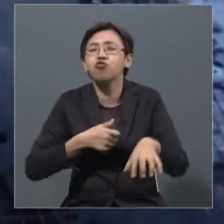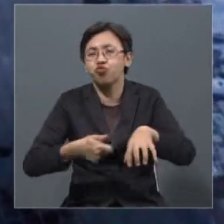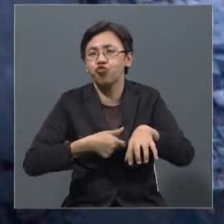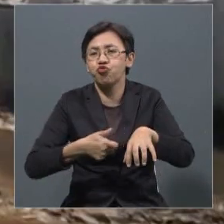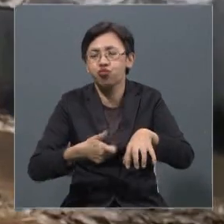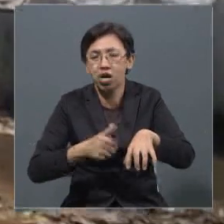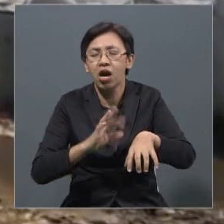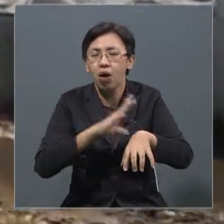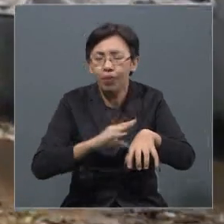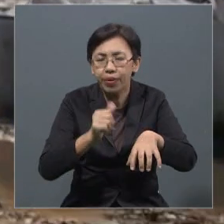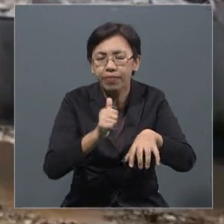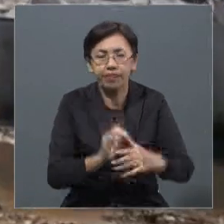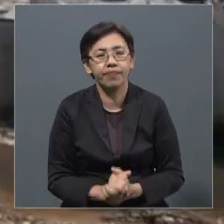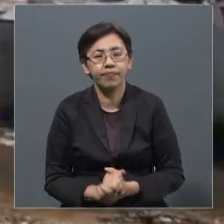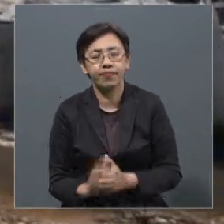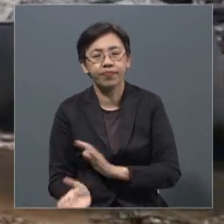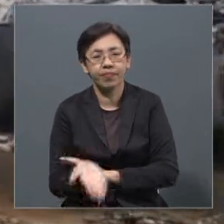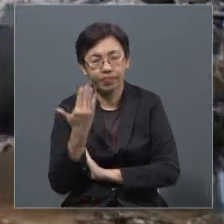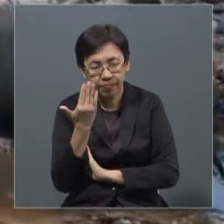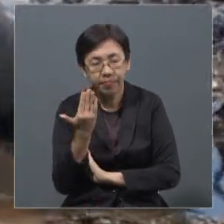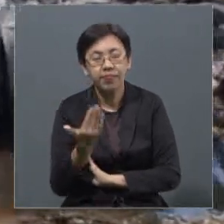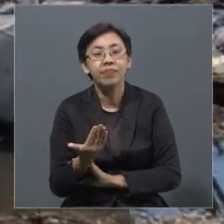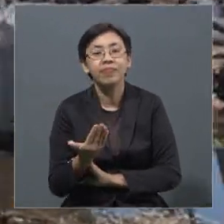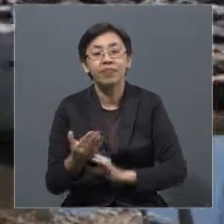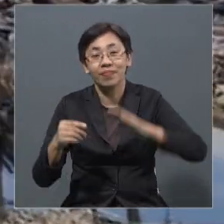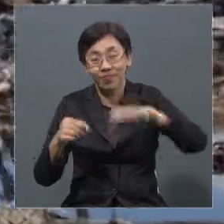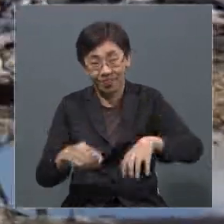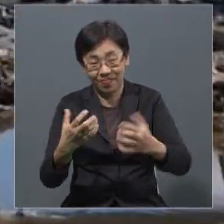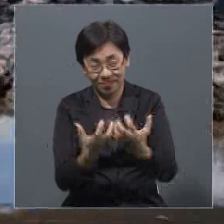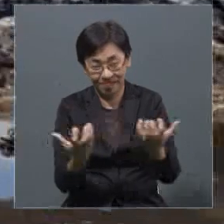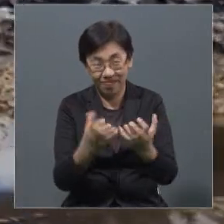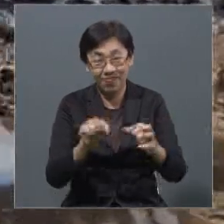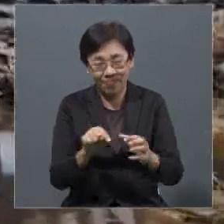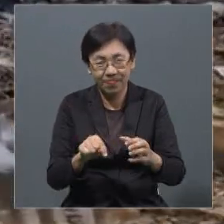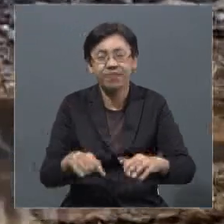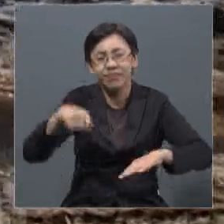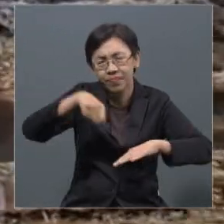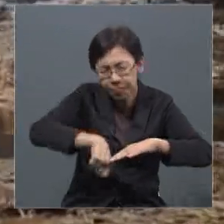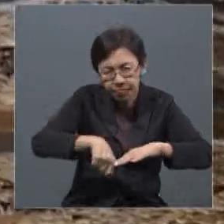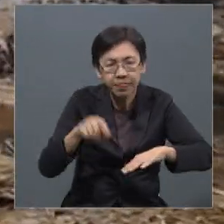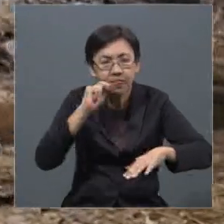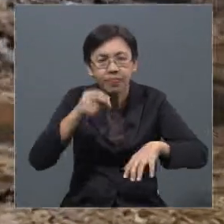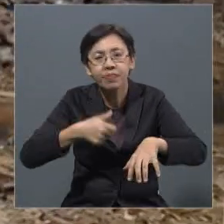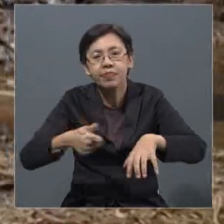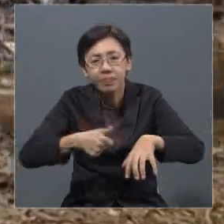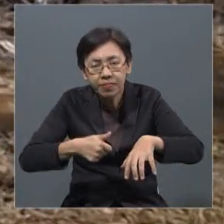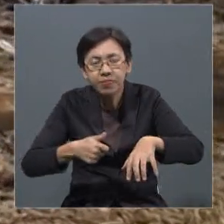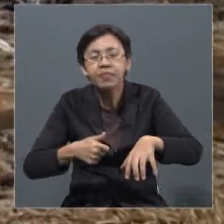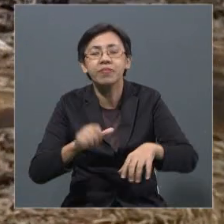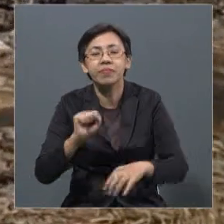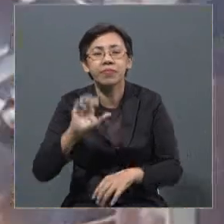ดับเพลิงเขาเอาอุปกรณ์เสียบลงไปในด้านล่างกองสารเคมีที่โกดัง 3พร้อมกับเร่งฉีดสารดับเพลิง